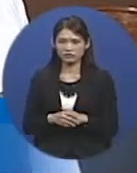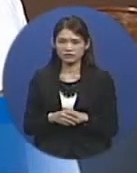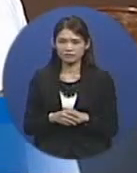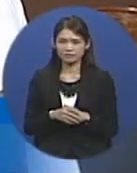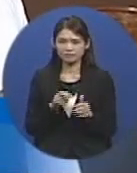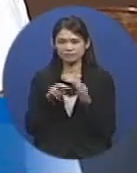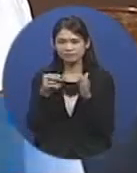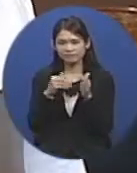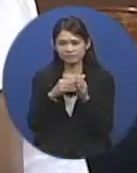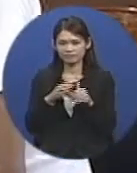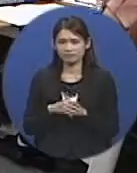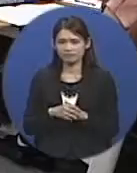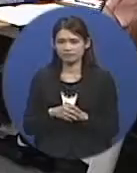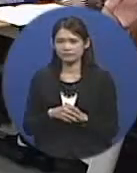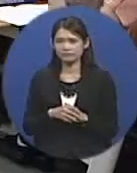도망을 가게 되었습니다.